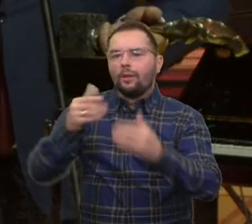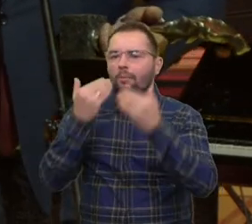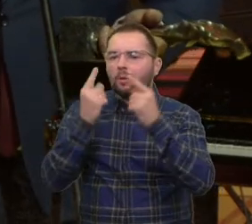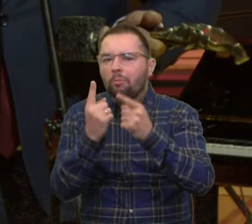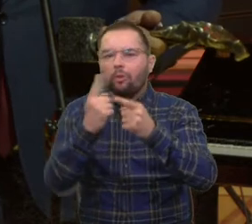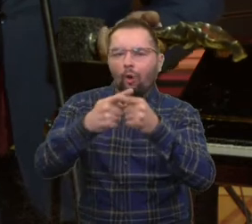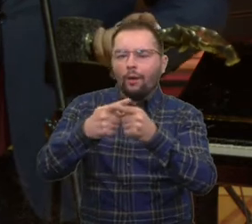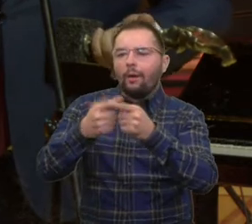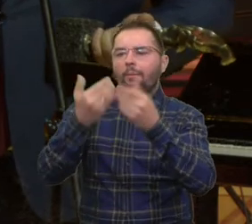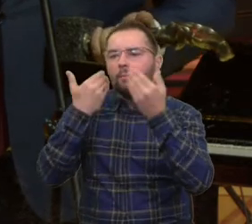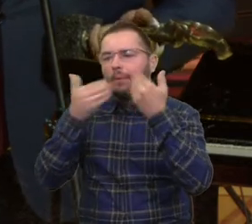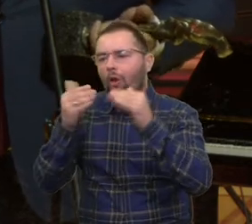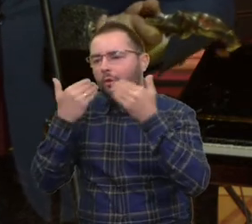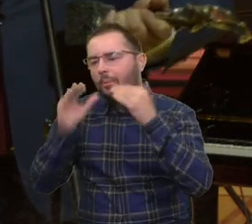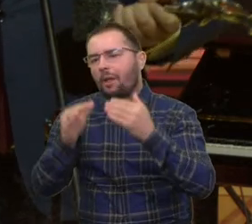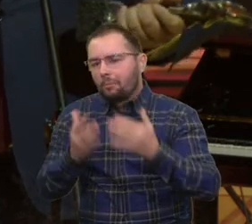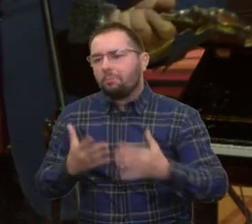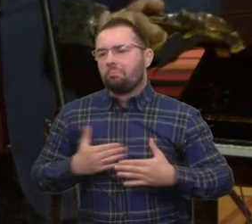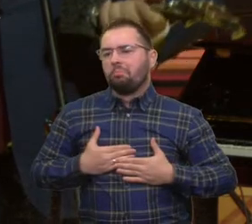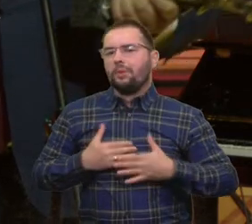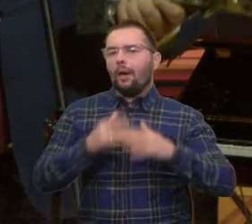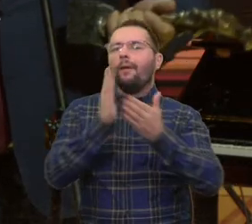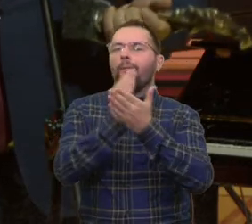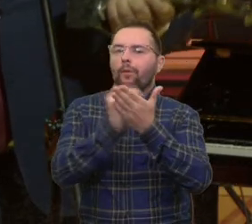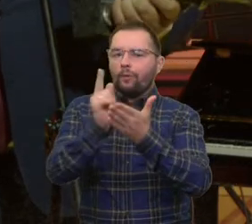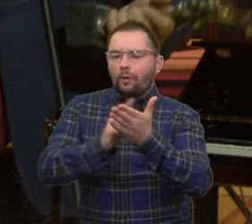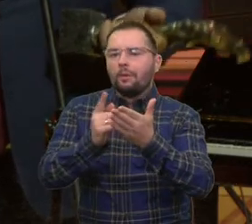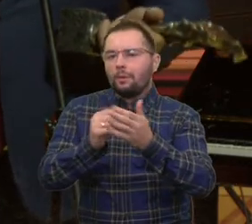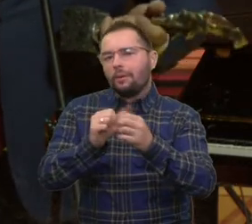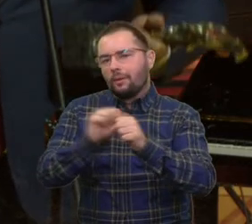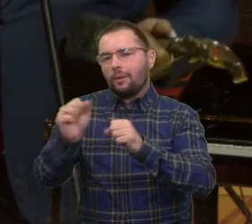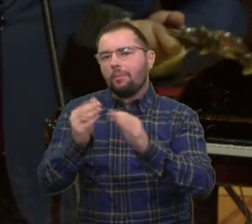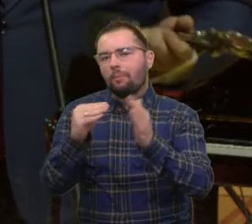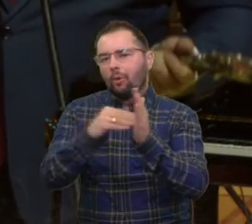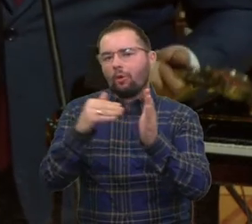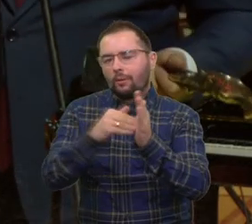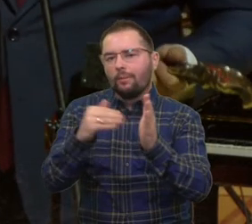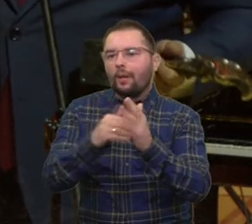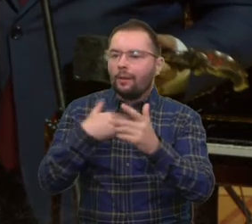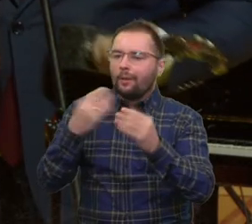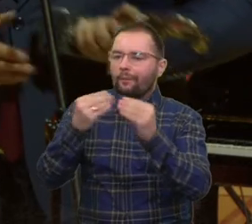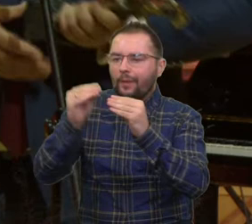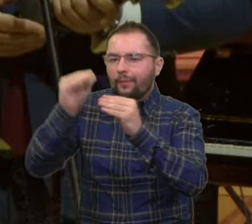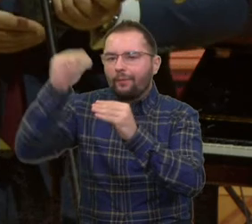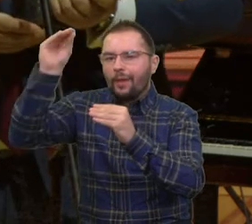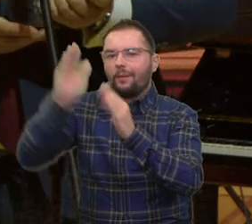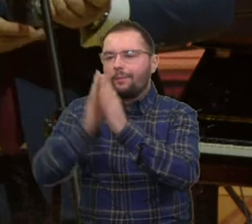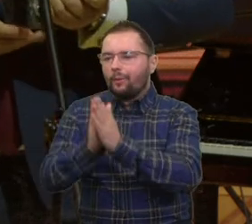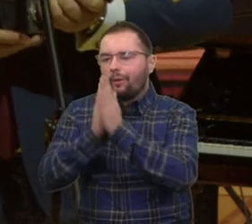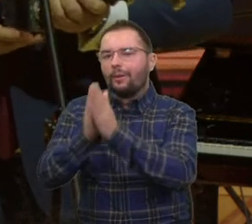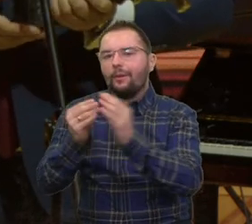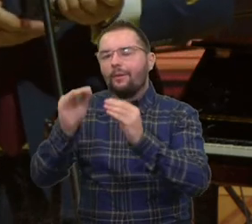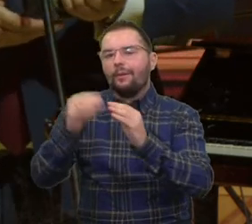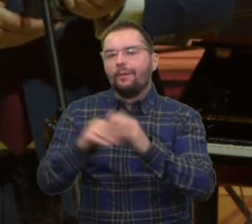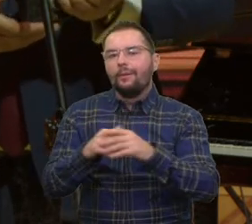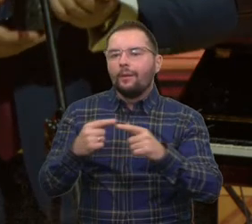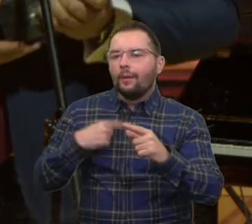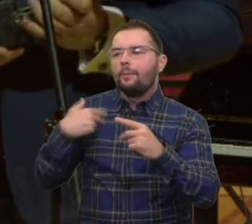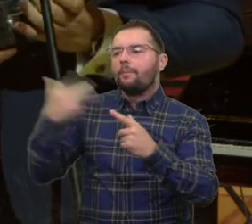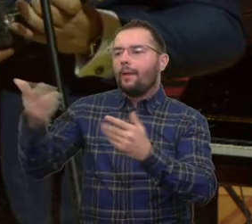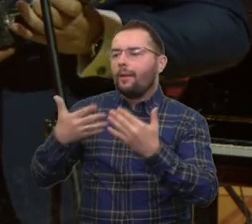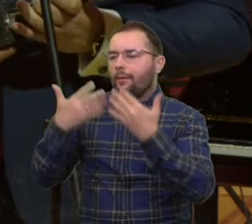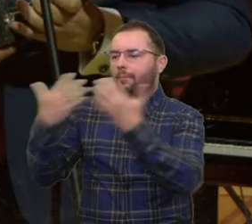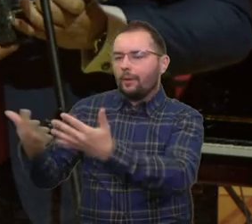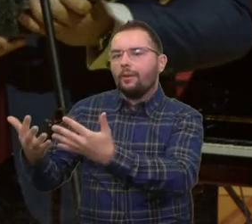bo to się bardzo przyda, ale muszę być trochę jak typowy samorządowiec, ale prosimy o więcej. I na pana ręce wręczam